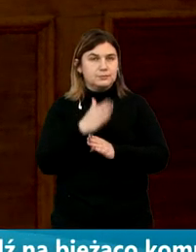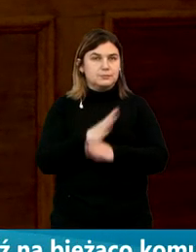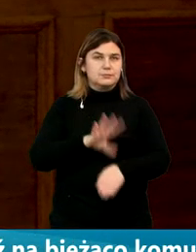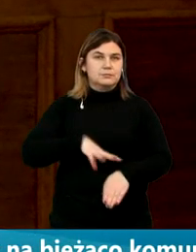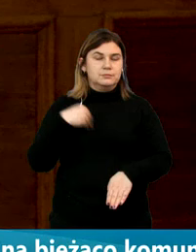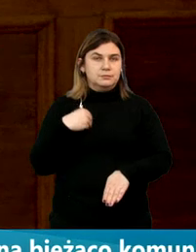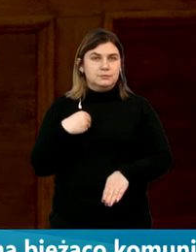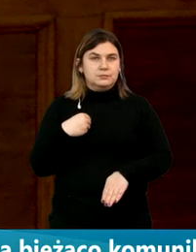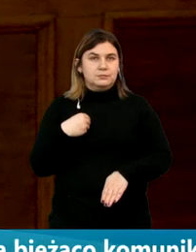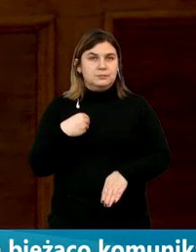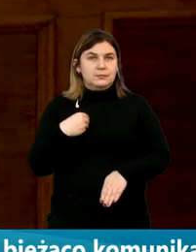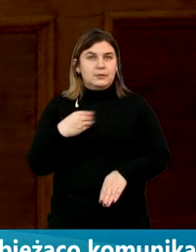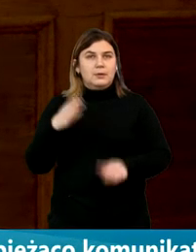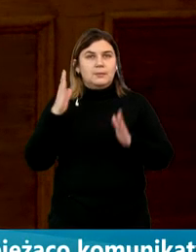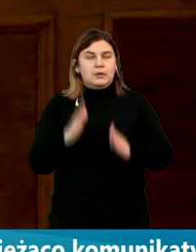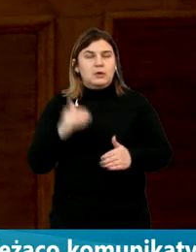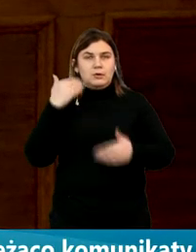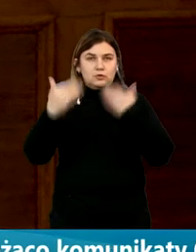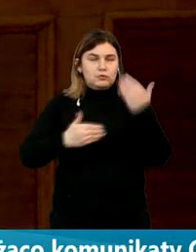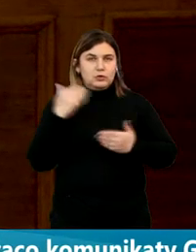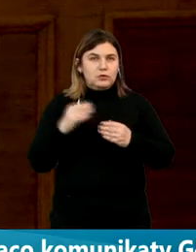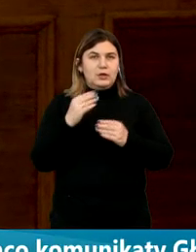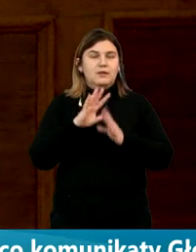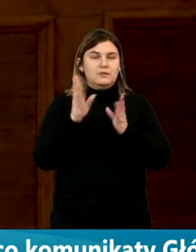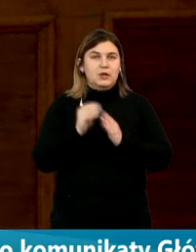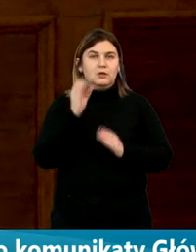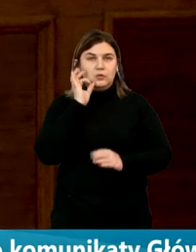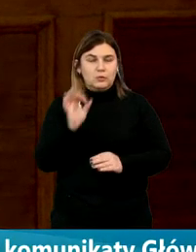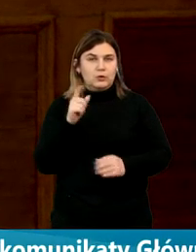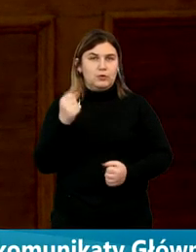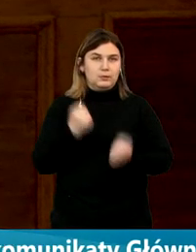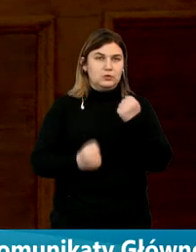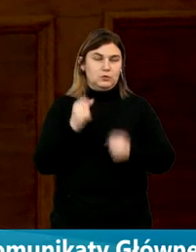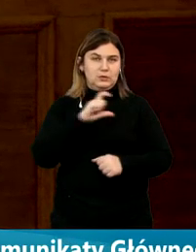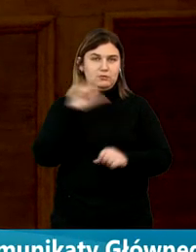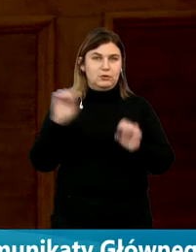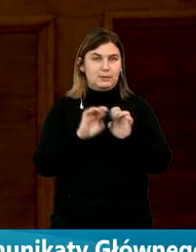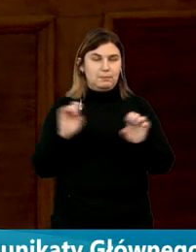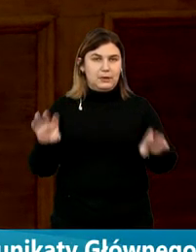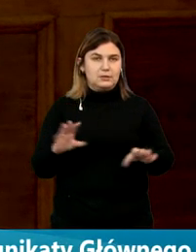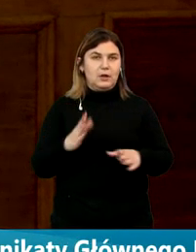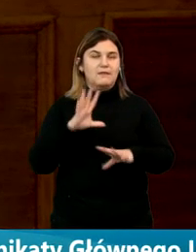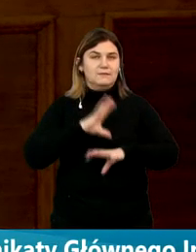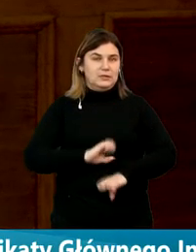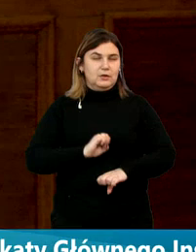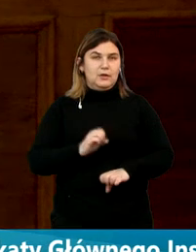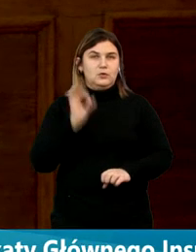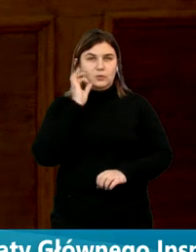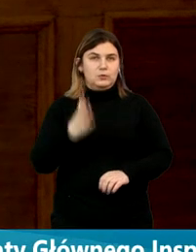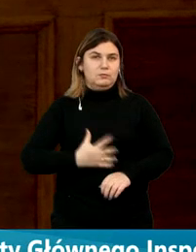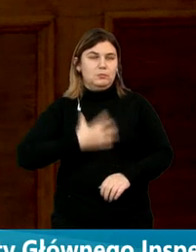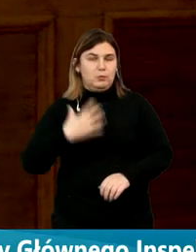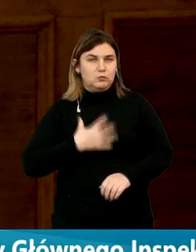nadzieję, że będziemy sobie mogli życzyć wszystkiego dobrego i abyśmy ten trudny czas pandemii no, przetrwali w jak najlepszej formie, jak